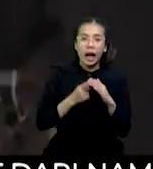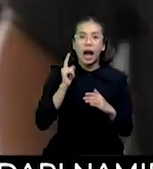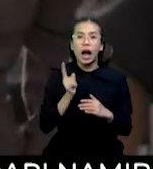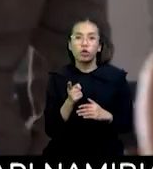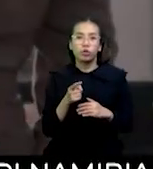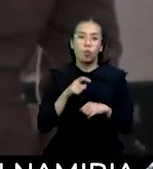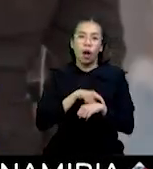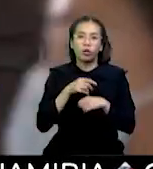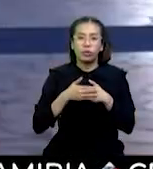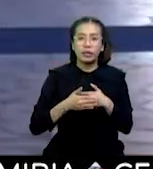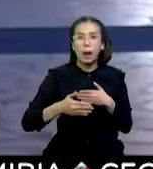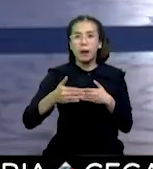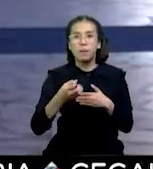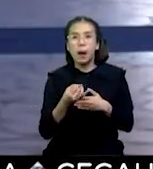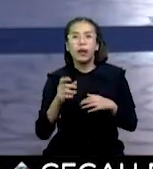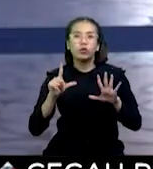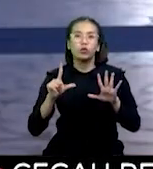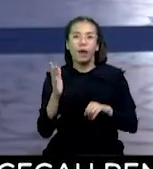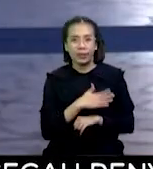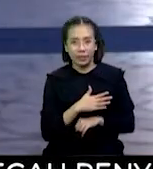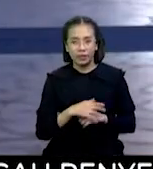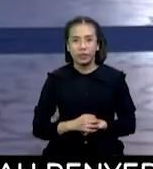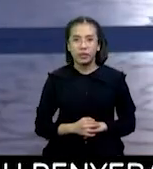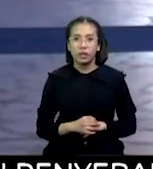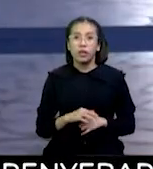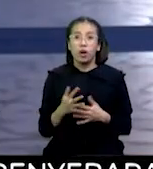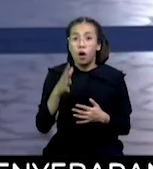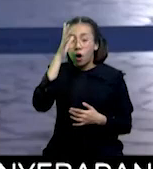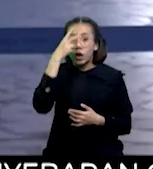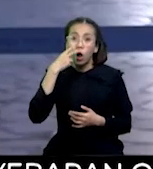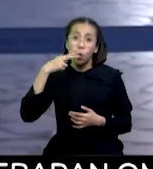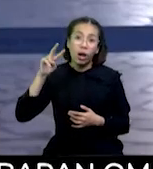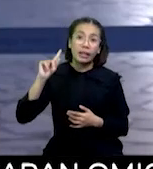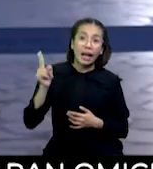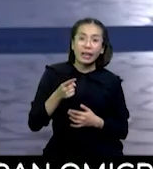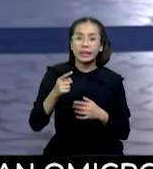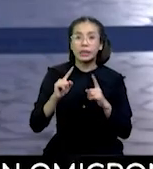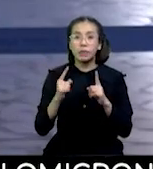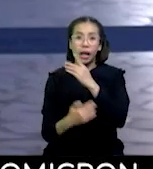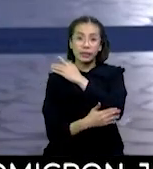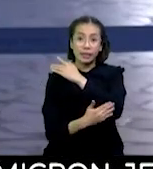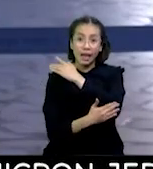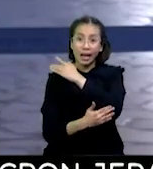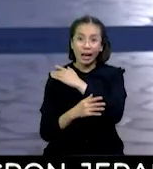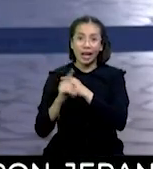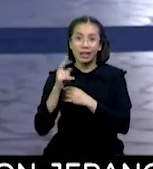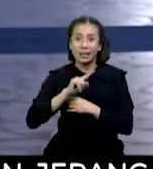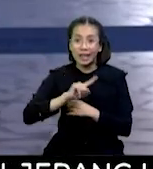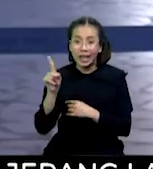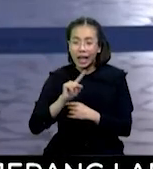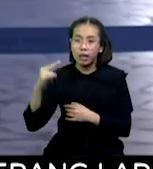3 hari menjadi 7 hari. Selain itu untuk warga negara asing dari 11 negara yang dilarang, mereka ditolak untuk masuk